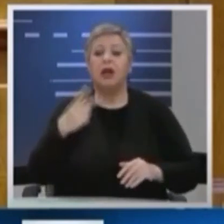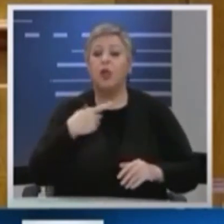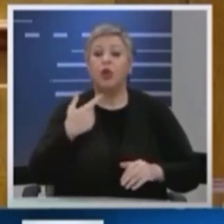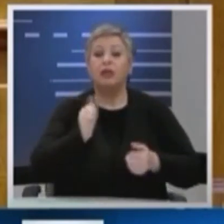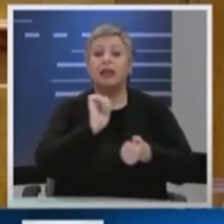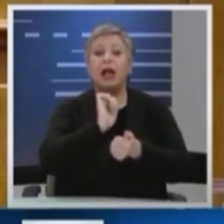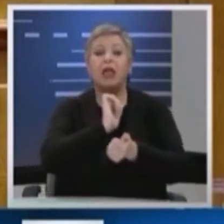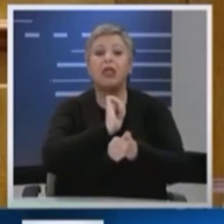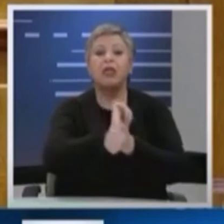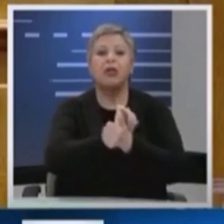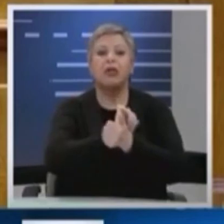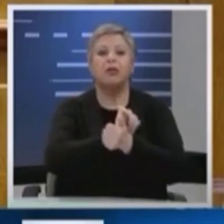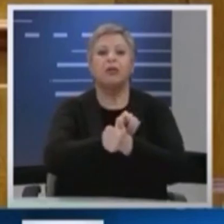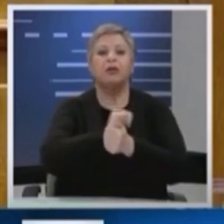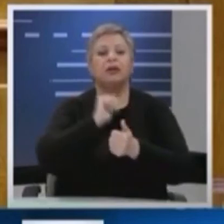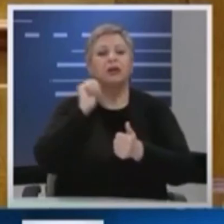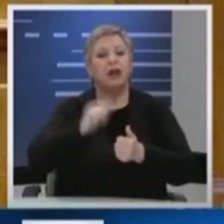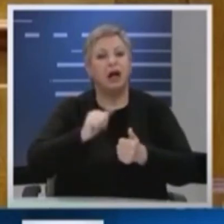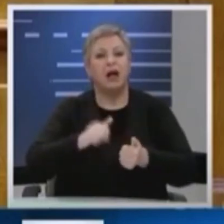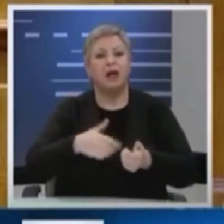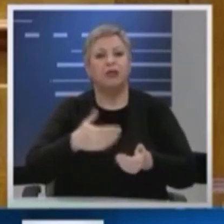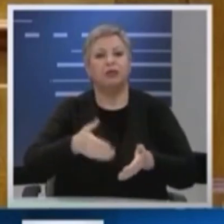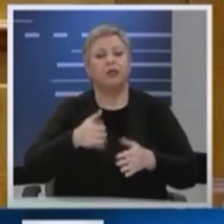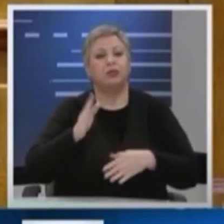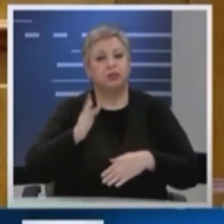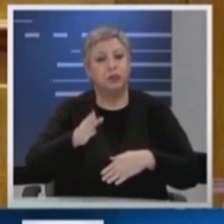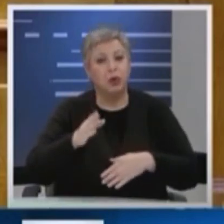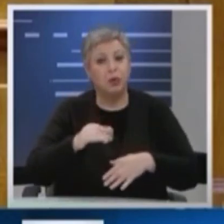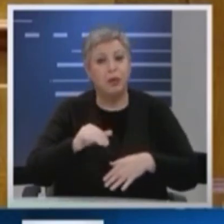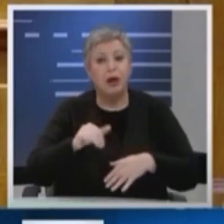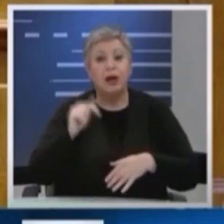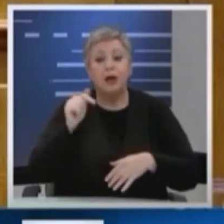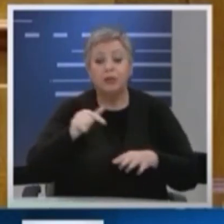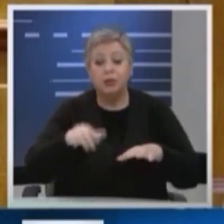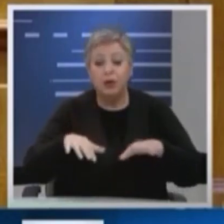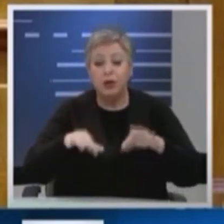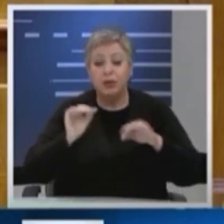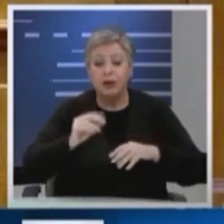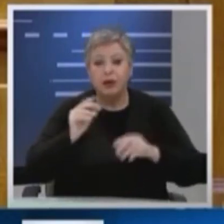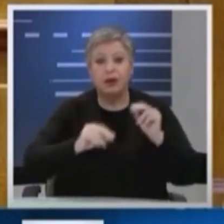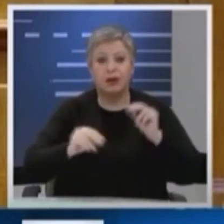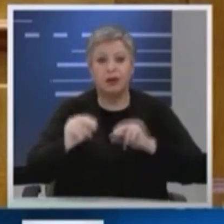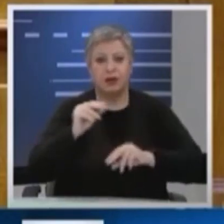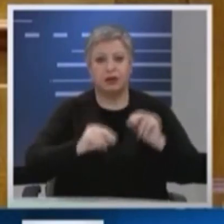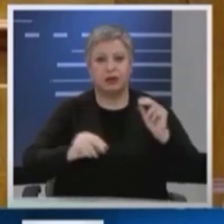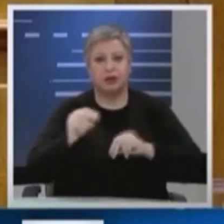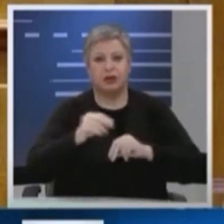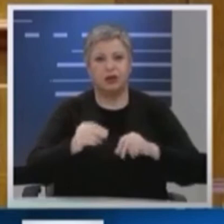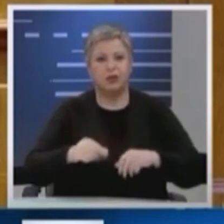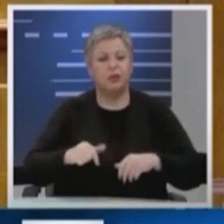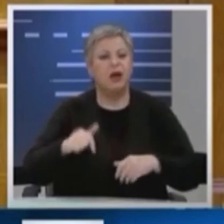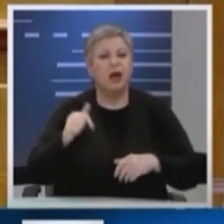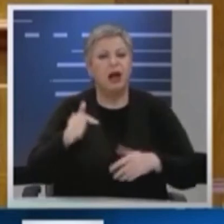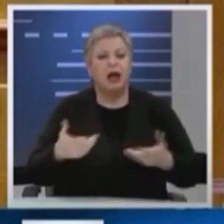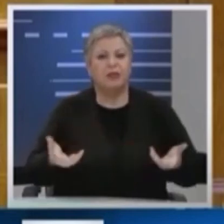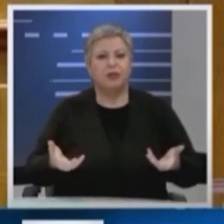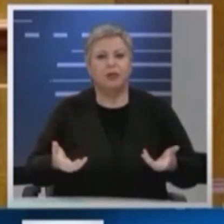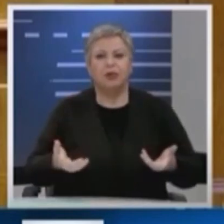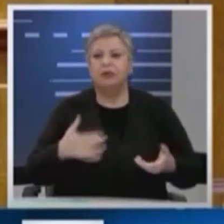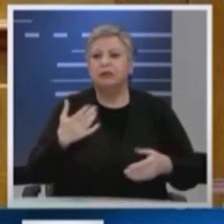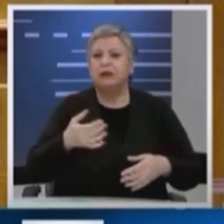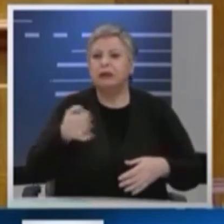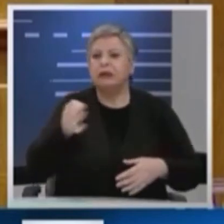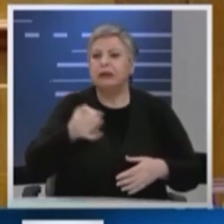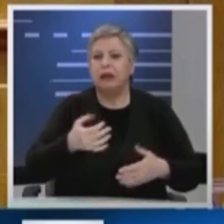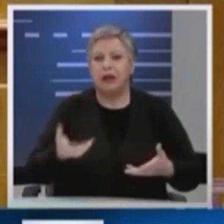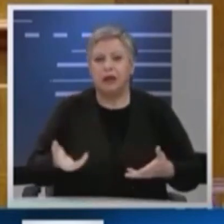Μια επαναδιαπραγμάτευση για την οποία ούτε η συντηρητική παράταξη έχει να πει έναν στοιχειώδη λόγο. Για το